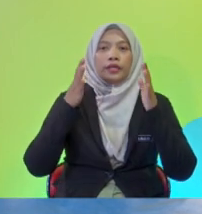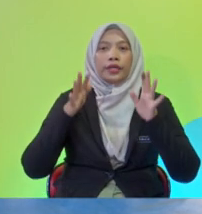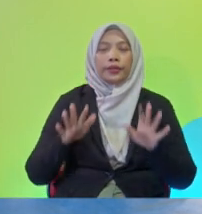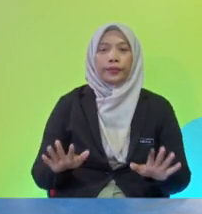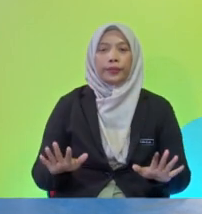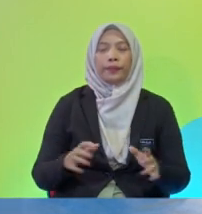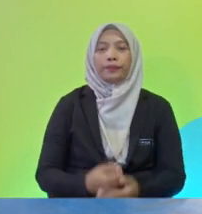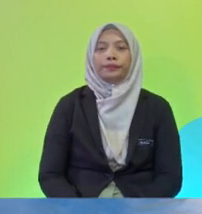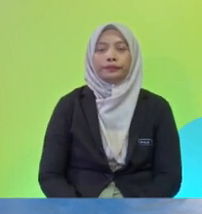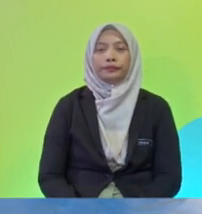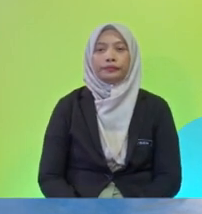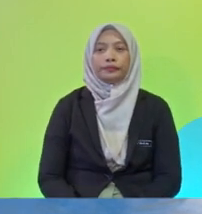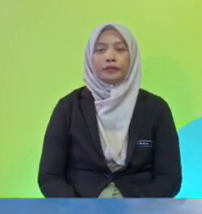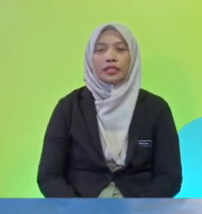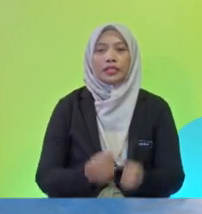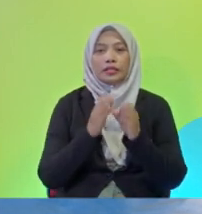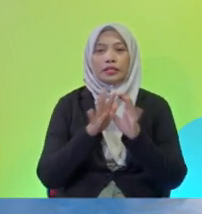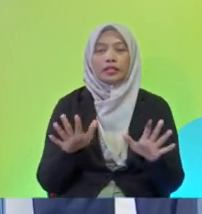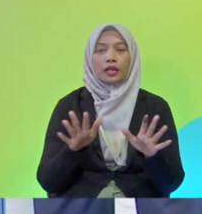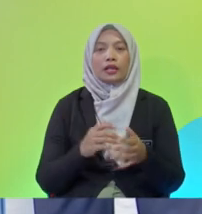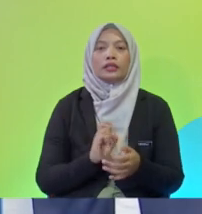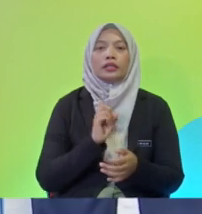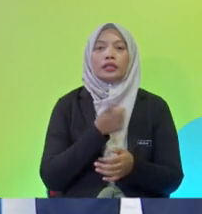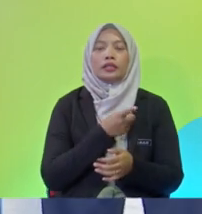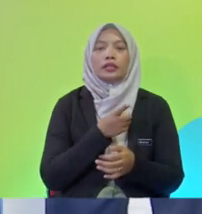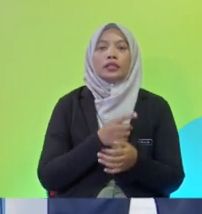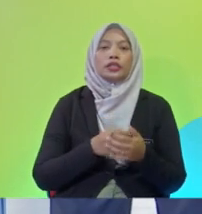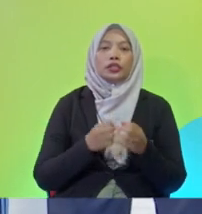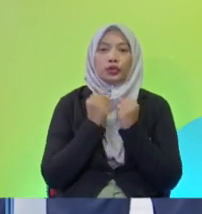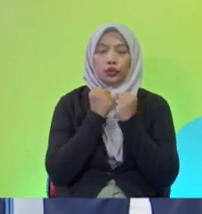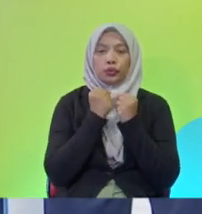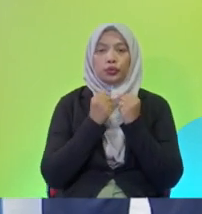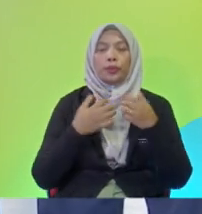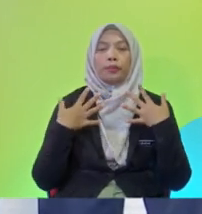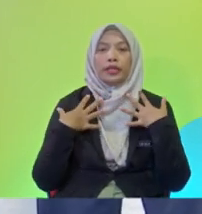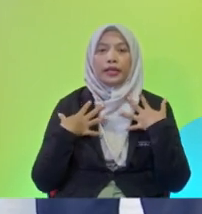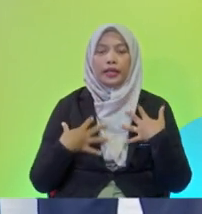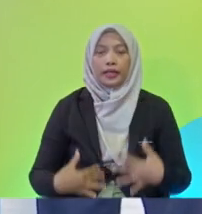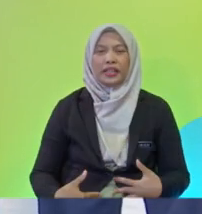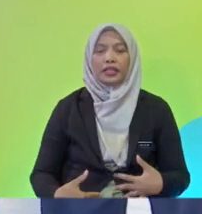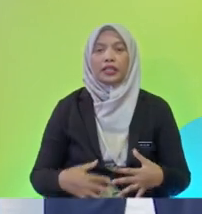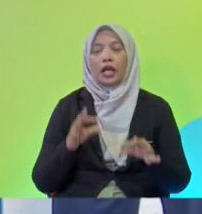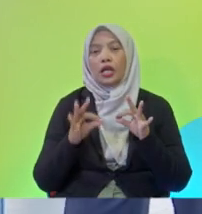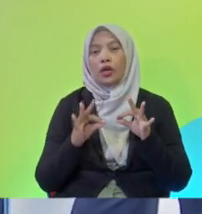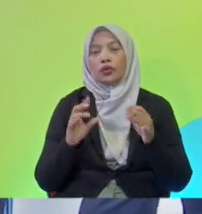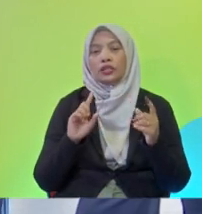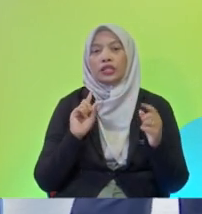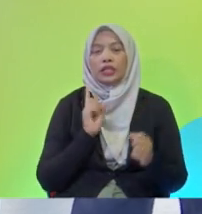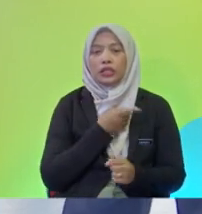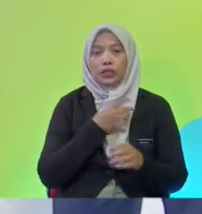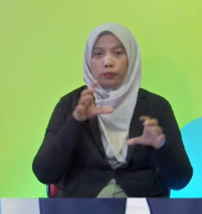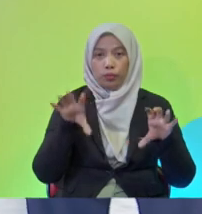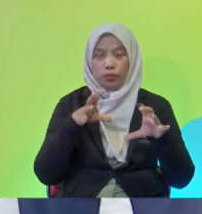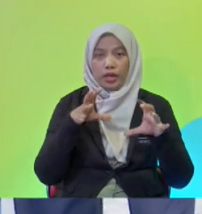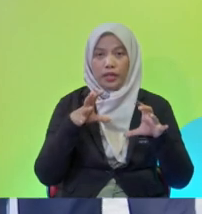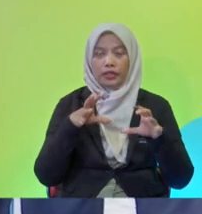out. Okey, selesai kita punya penunjukan badan juga. Yang mana tadi kalau kita buat regangan, bukan